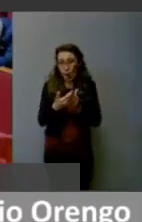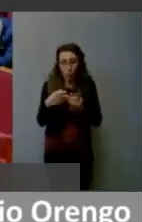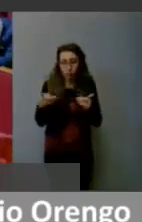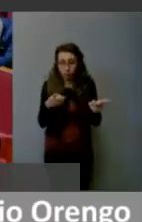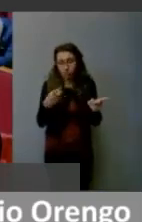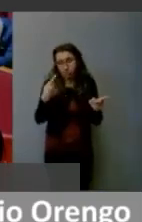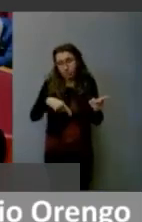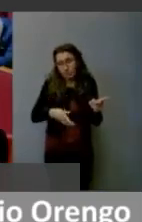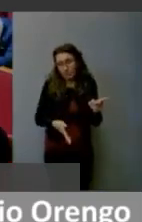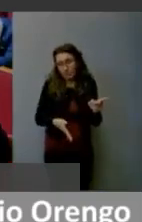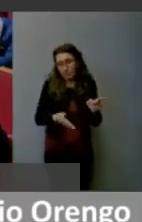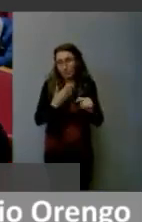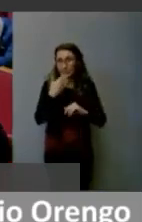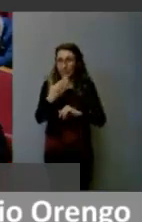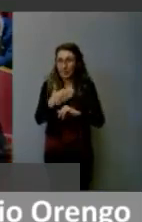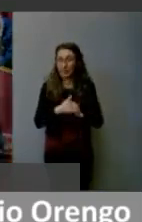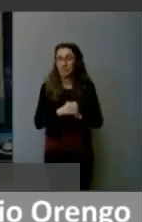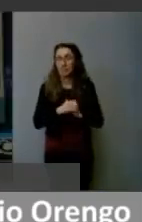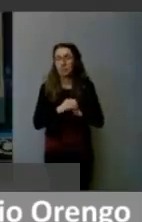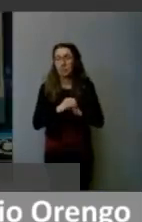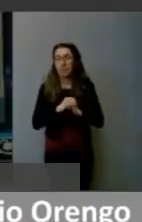Grazie.